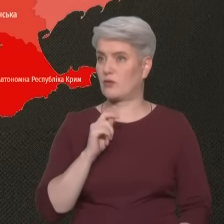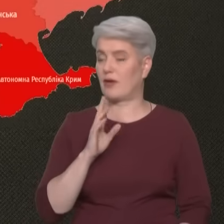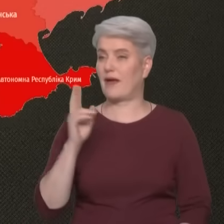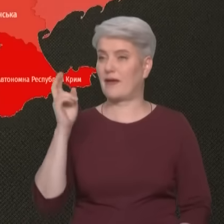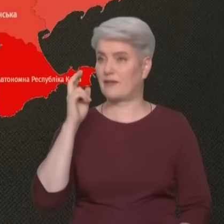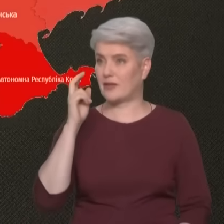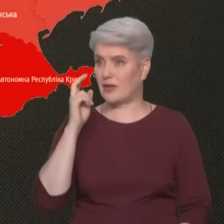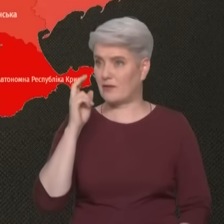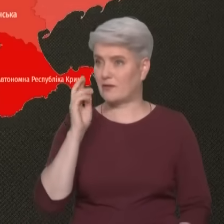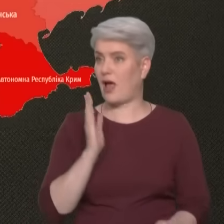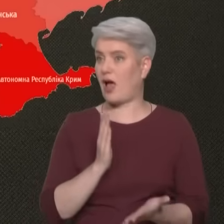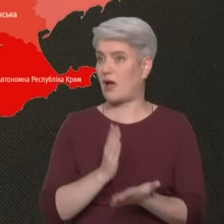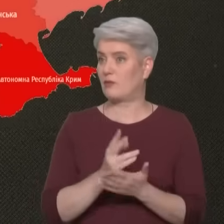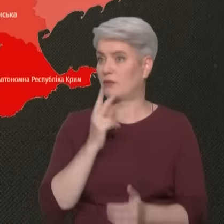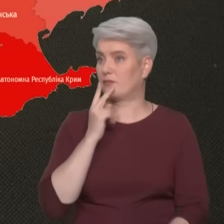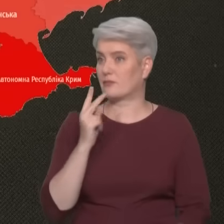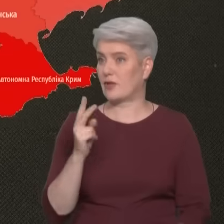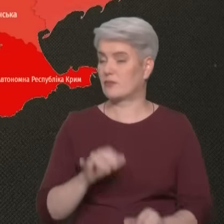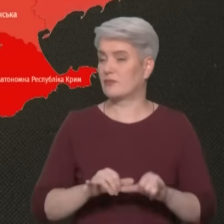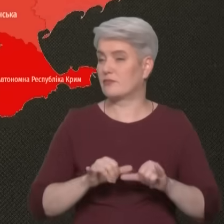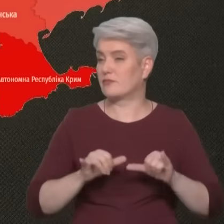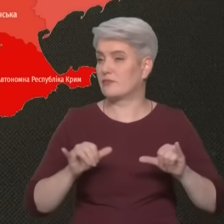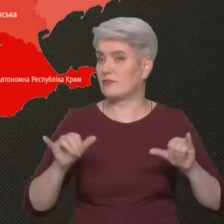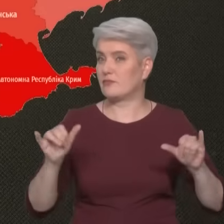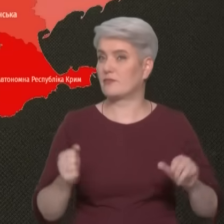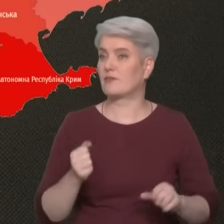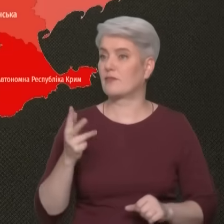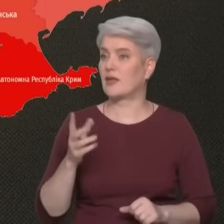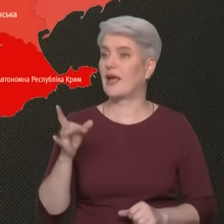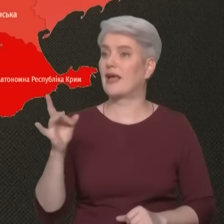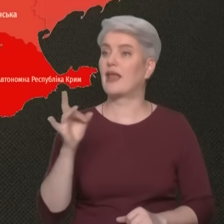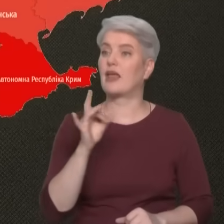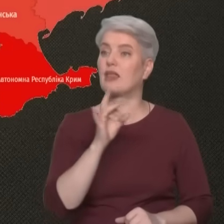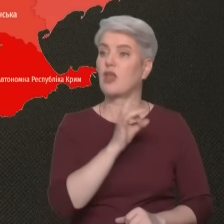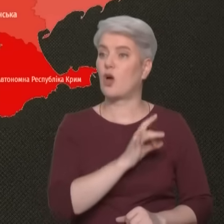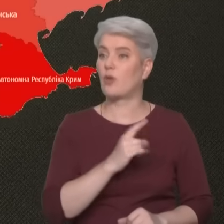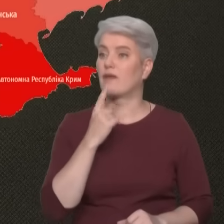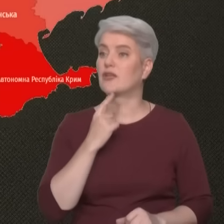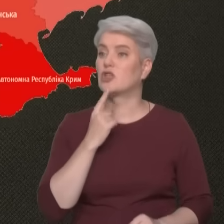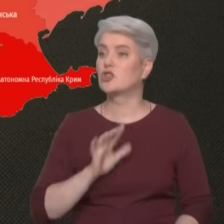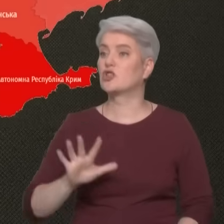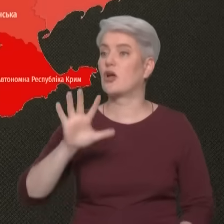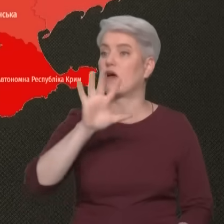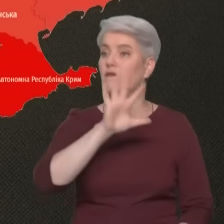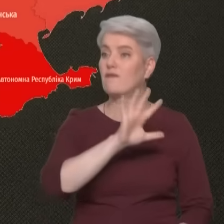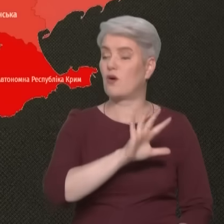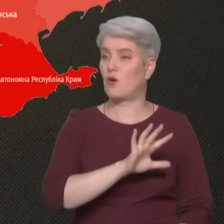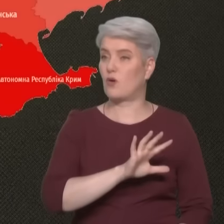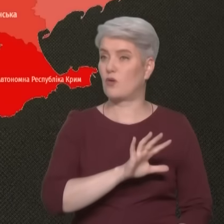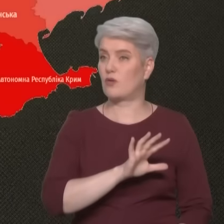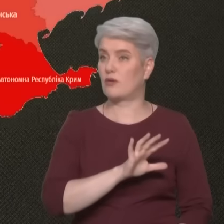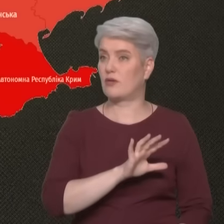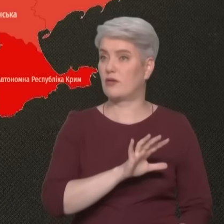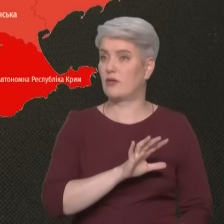Києві, і бачимо, що прям наочно збільшується кількість регіонів, які є червоними, і таке схоже, що